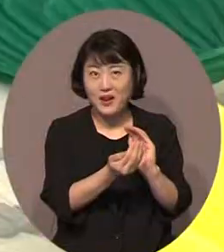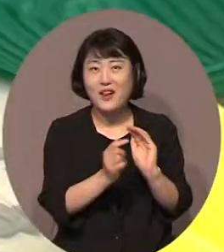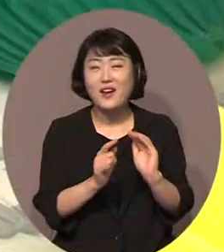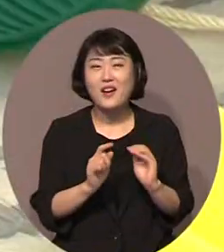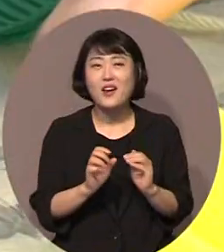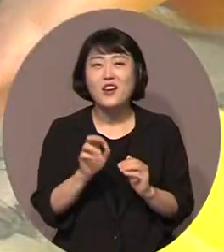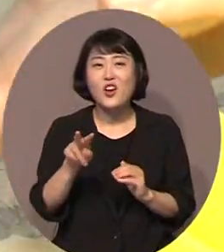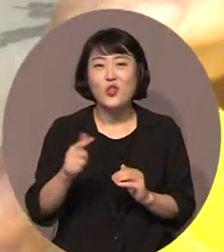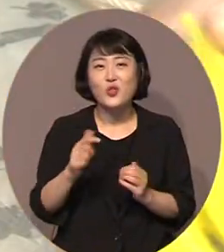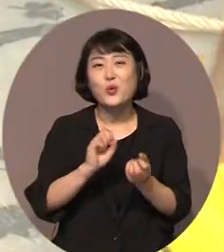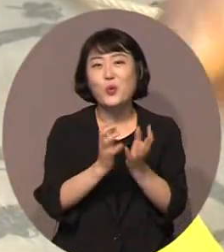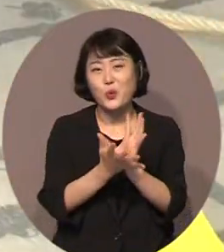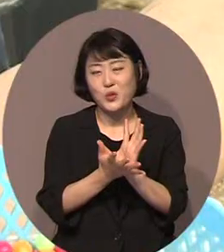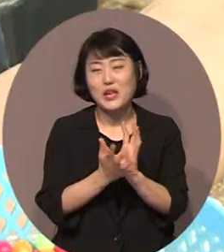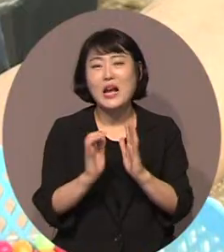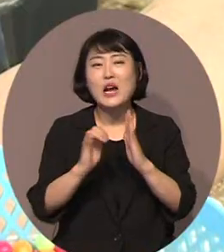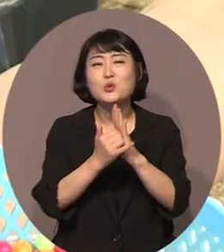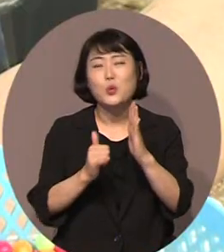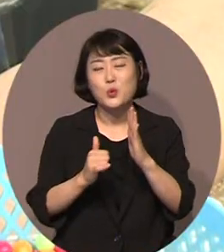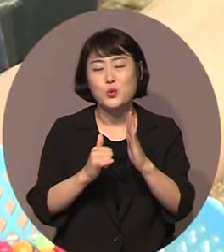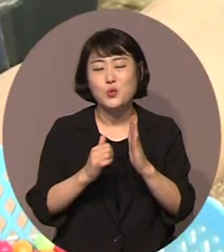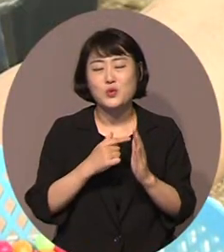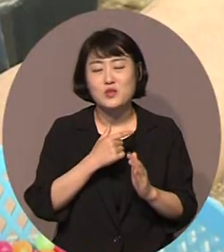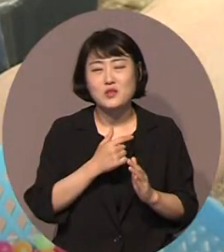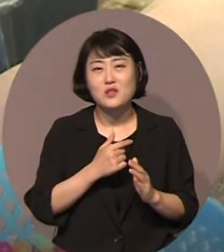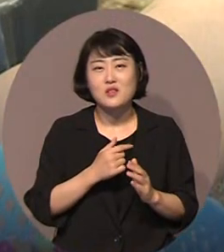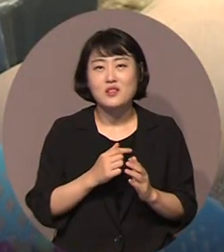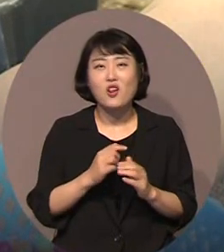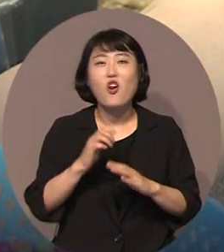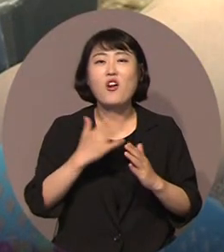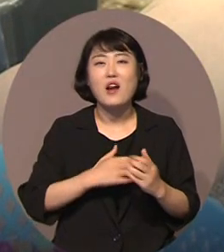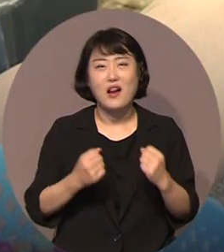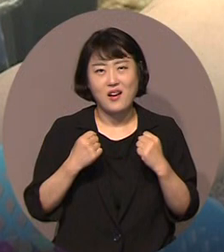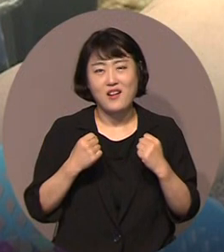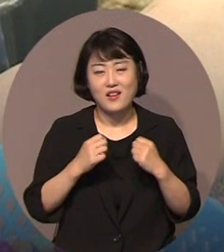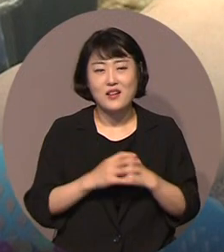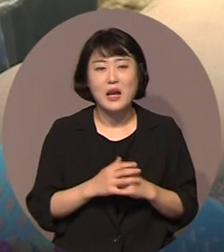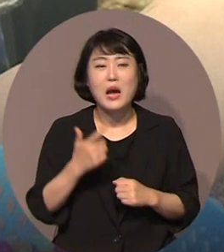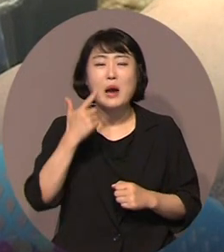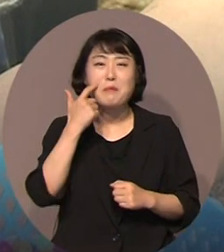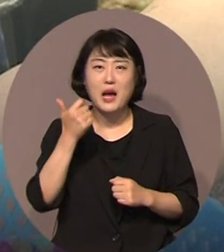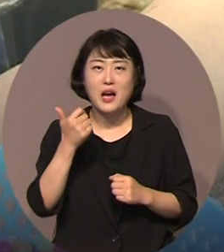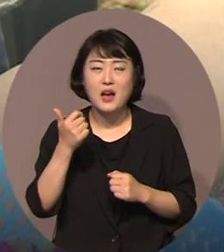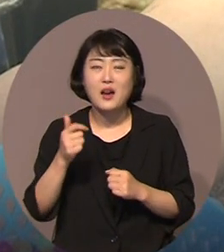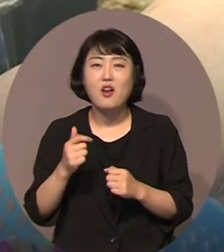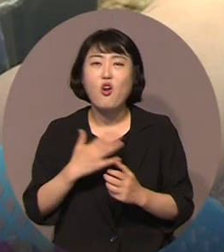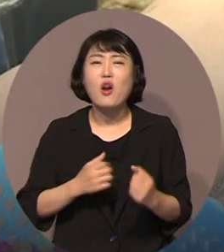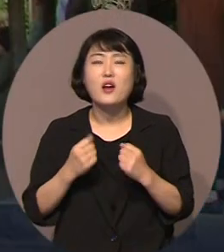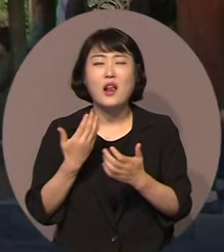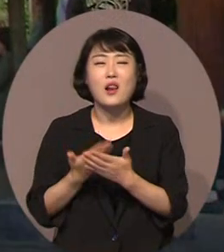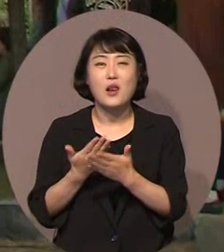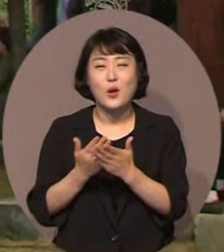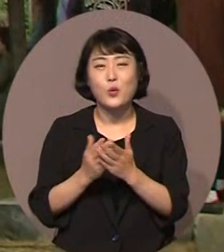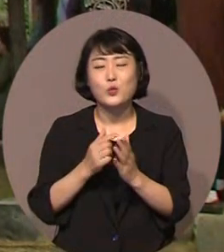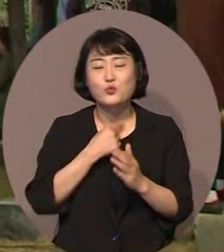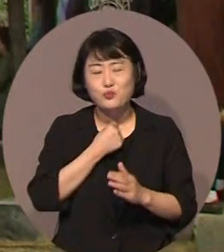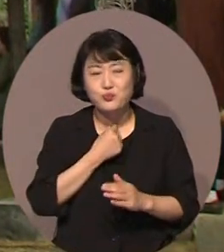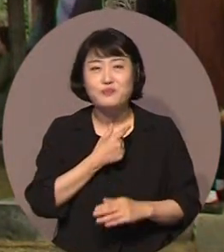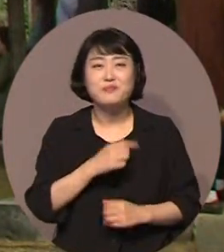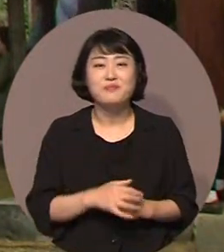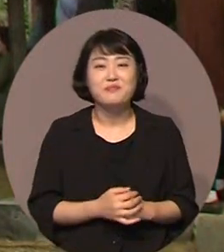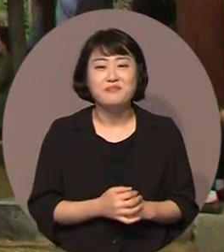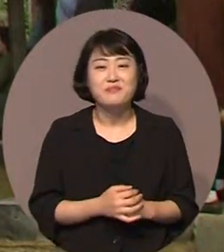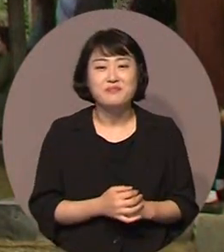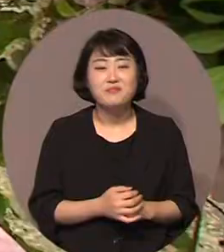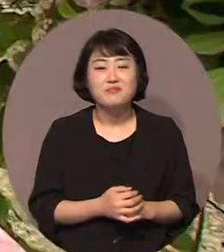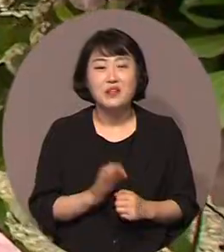가족의 건강을 빌고, 연당 만들어서 재밌었고 아빠 건강하게 해달라고 소원 빌 거예요. 아산